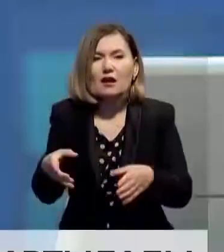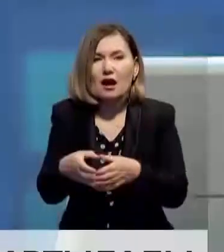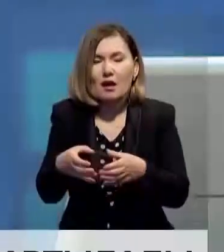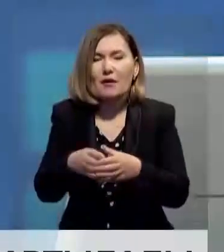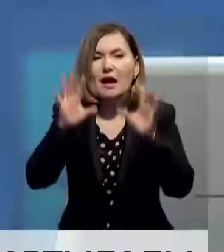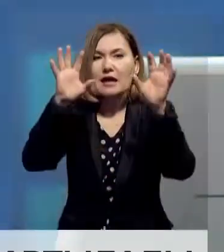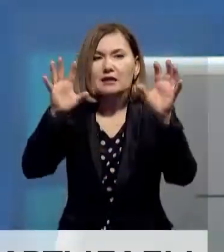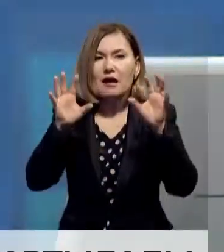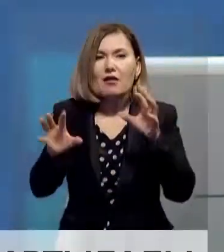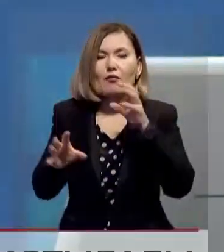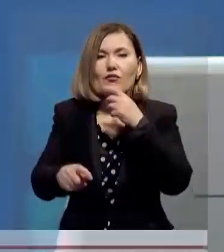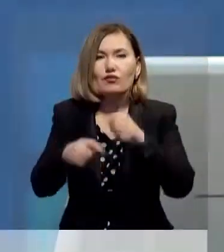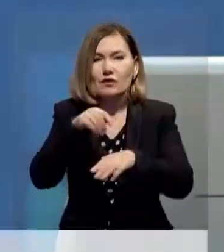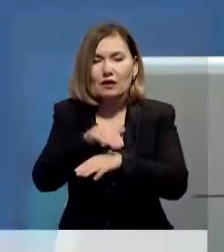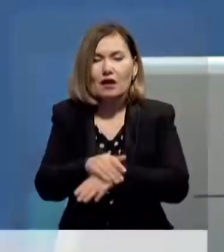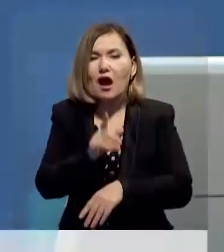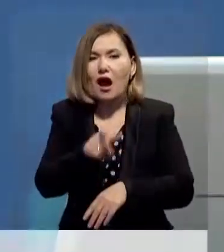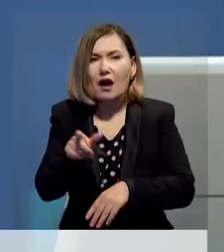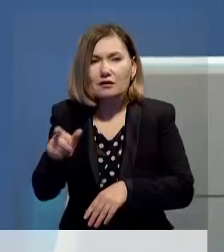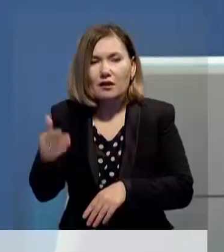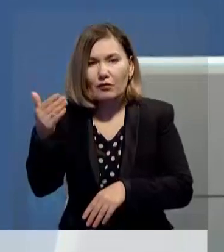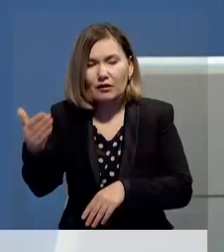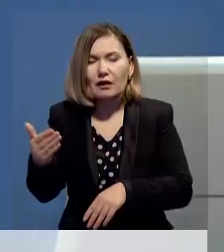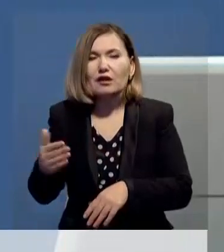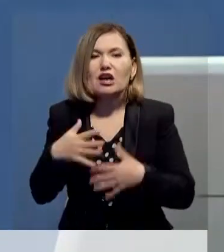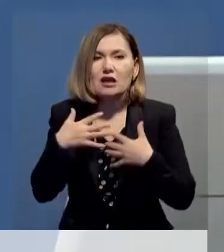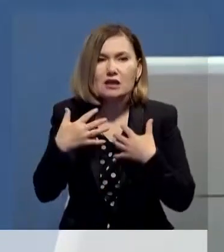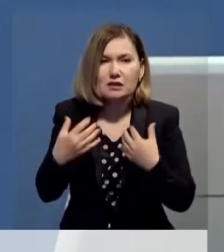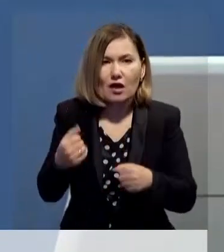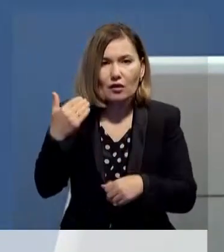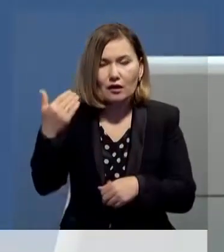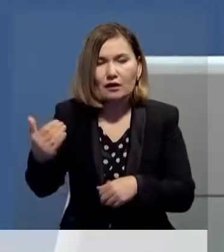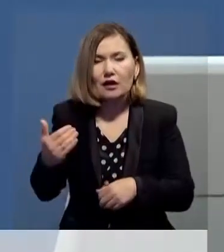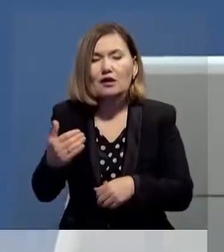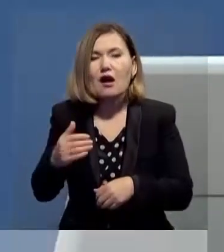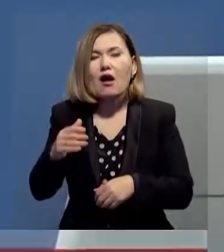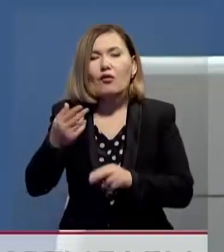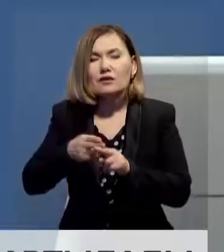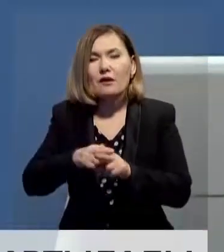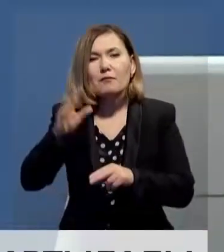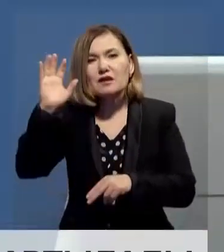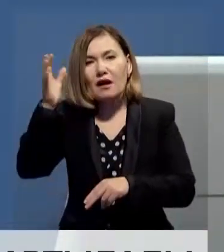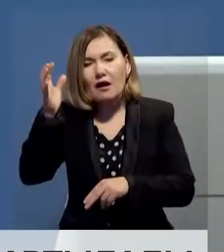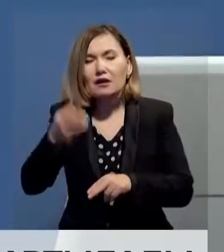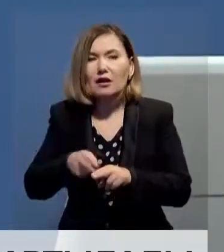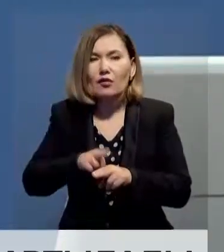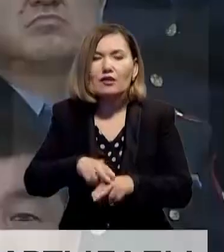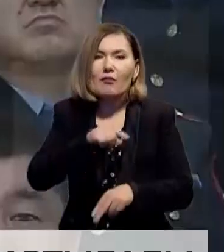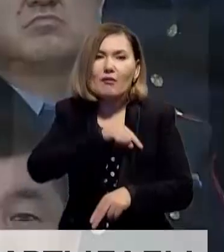заңға қайшы әрекеті азаматтарымыздың денсаулығына, олардың моральдық жағдайына және